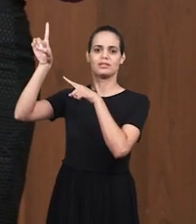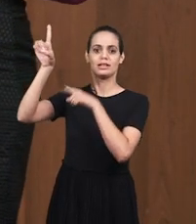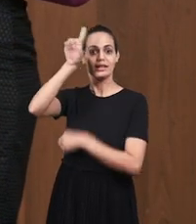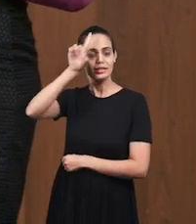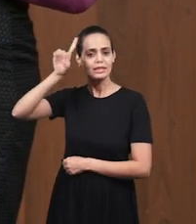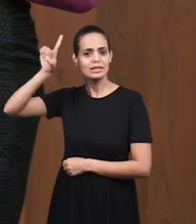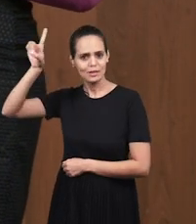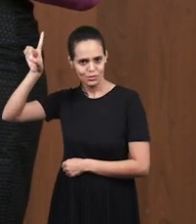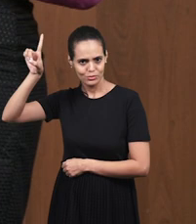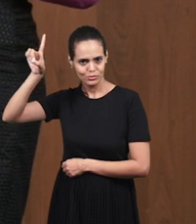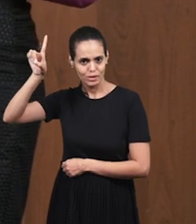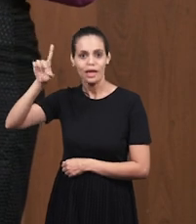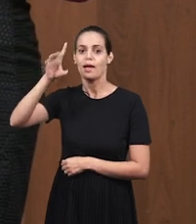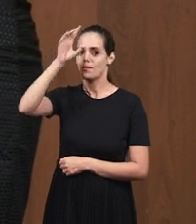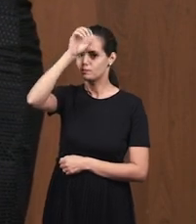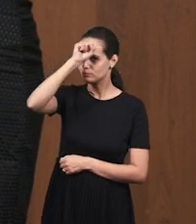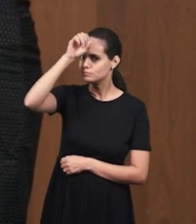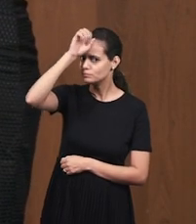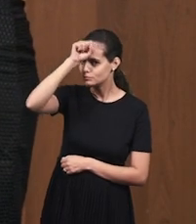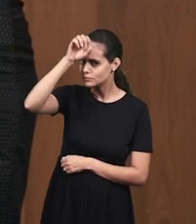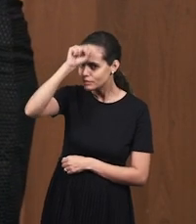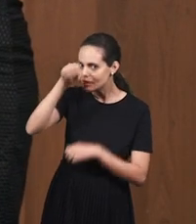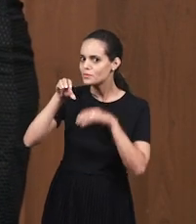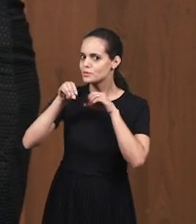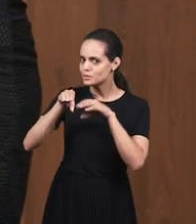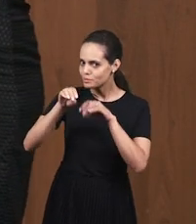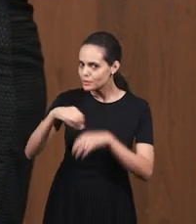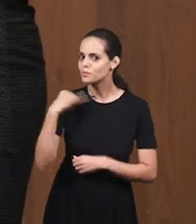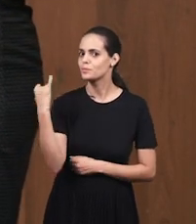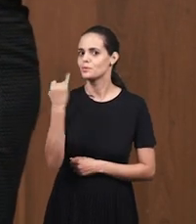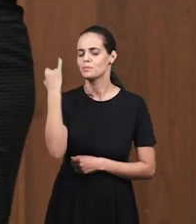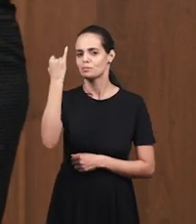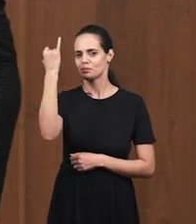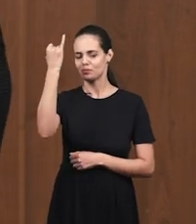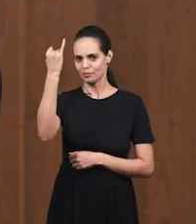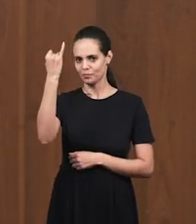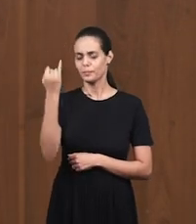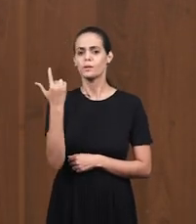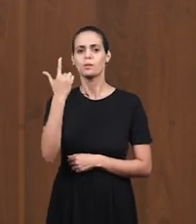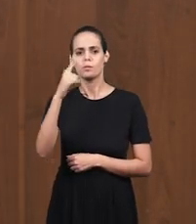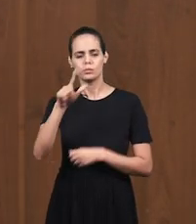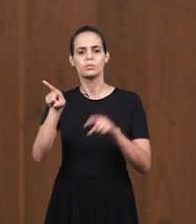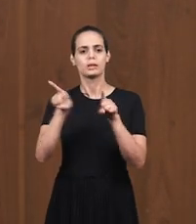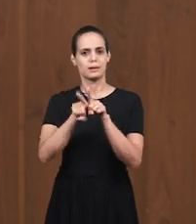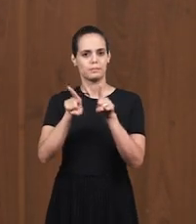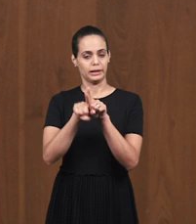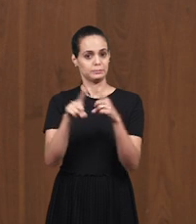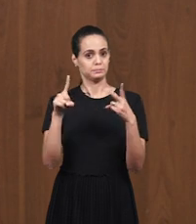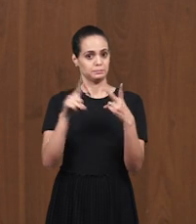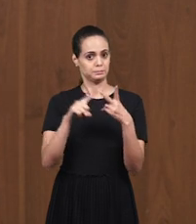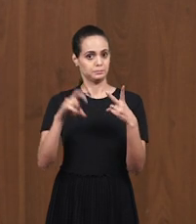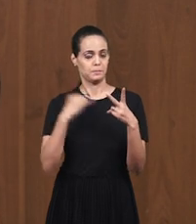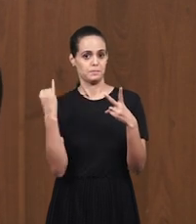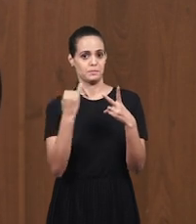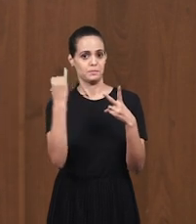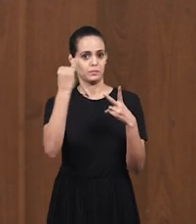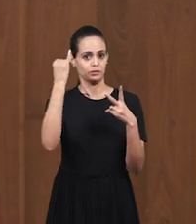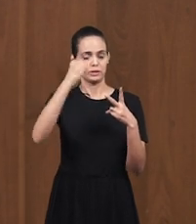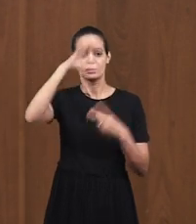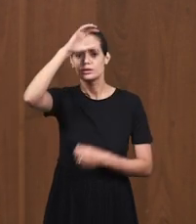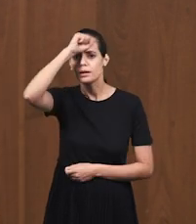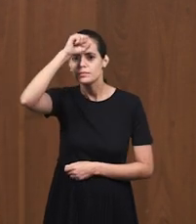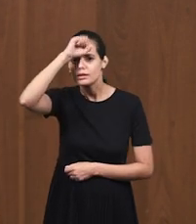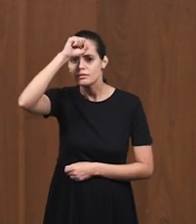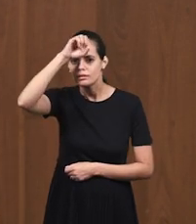Божьего. Это очень важно для нас знать. И еще то, что нам нужно знать, и что